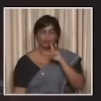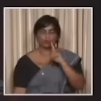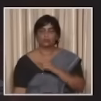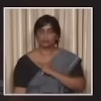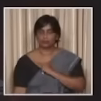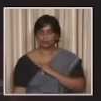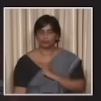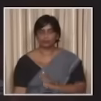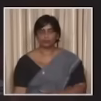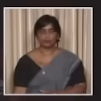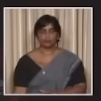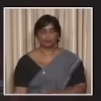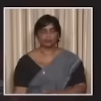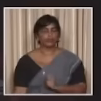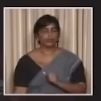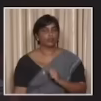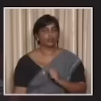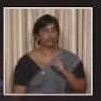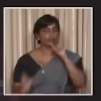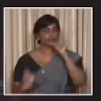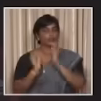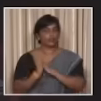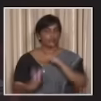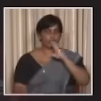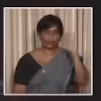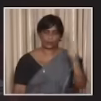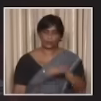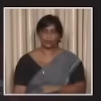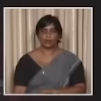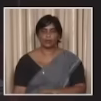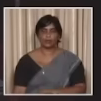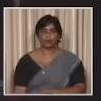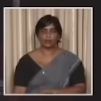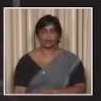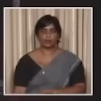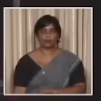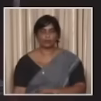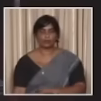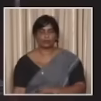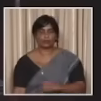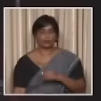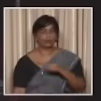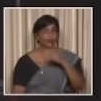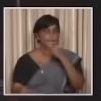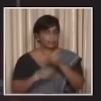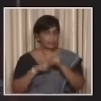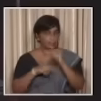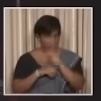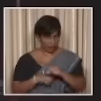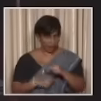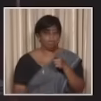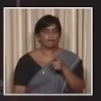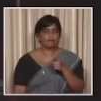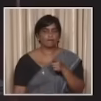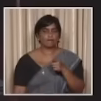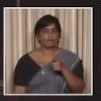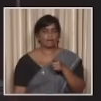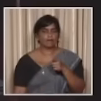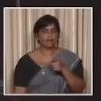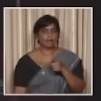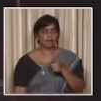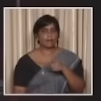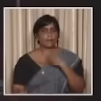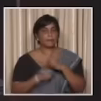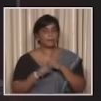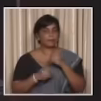කැමතියි. කමිටුවට ගෙන්නනවා. ගෙන්නලා අහනවා බිස්නස් ප්ලෑන් එකක් තියෙනවද කියලා.